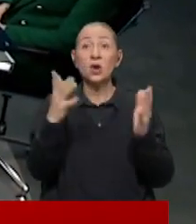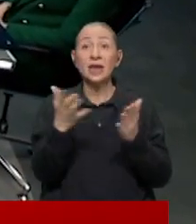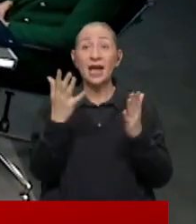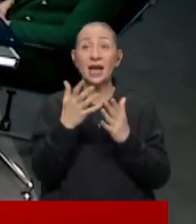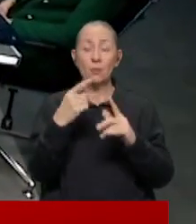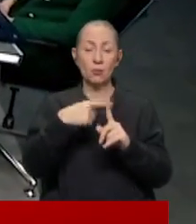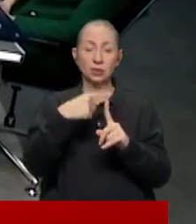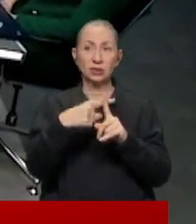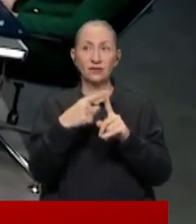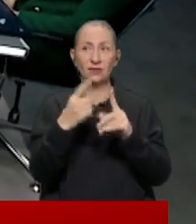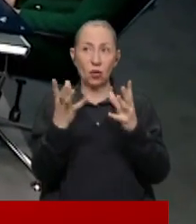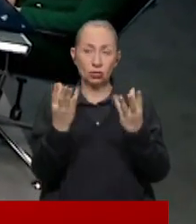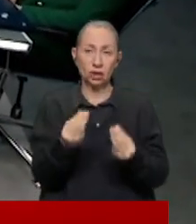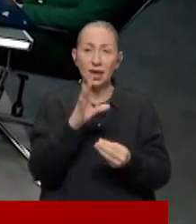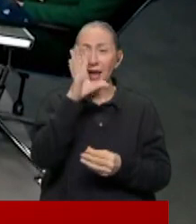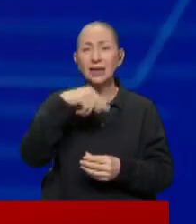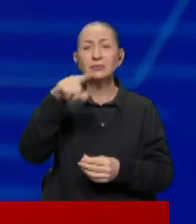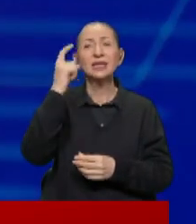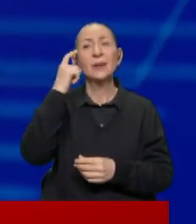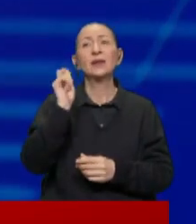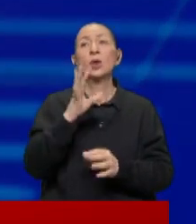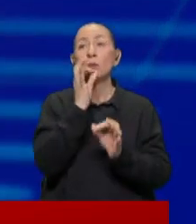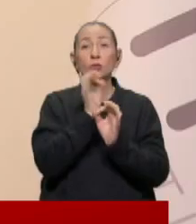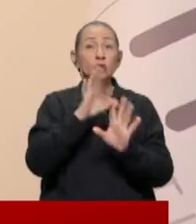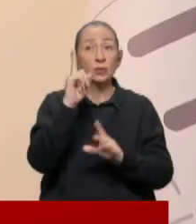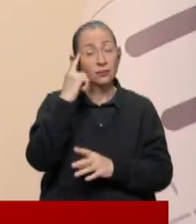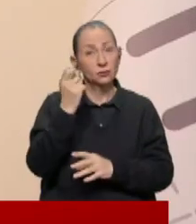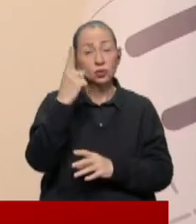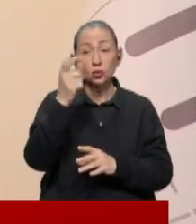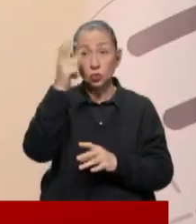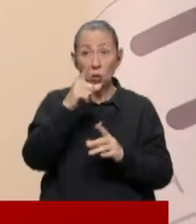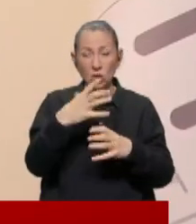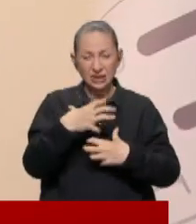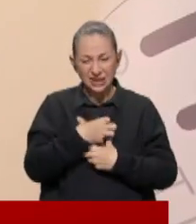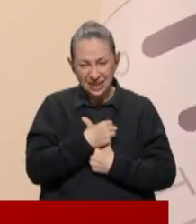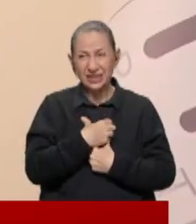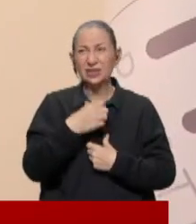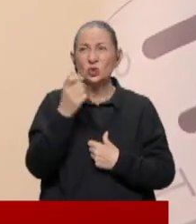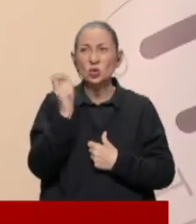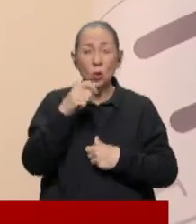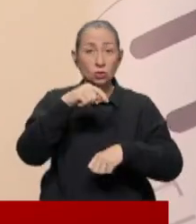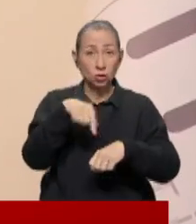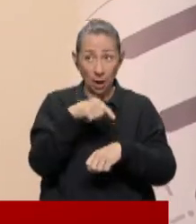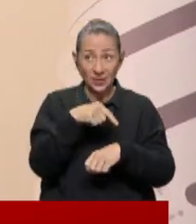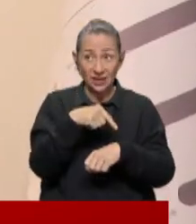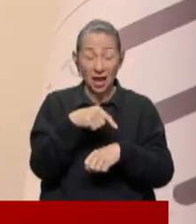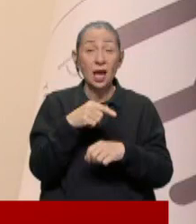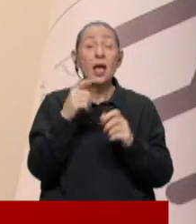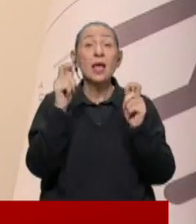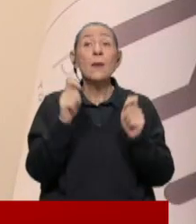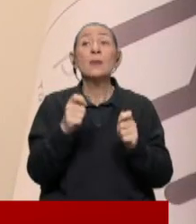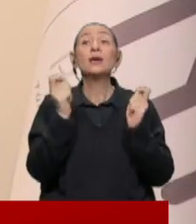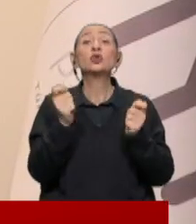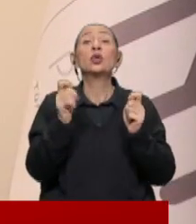kadar olumlu etkileyeceğini kimse tahmin edemezdi. Müthiş bir buluştu. Türkiye'nin o buhranlı, sıkıntılı, zor dönemlerinde